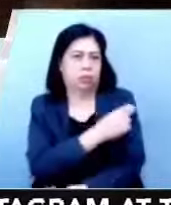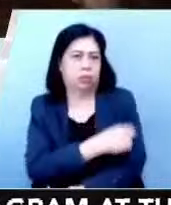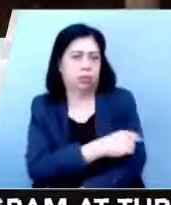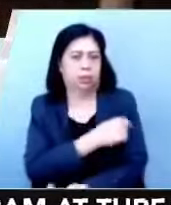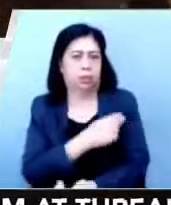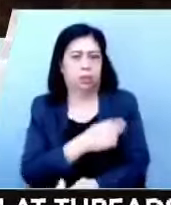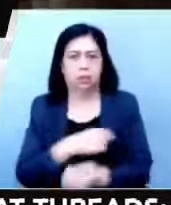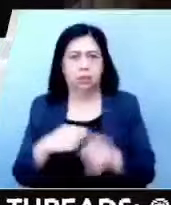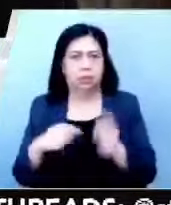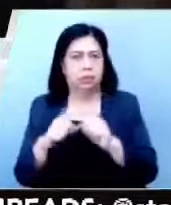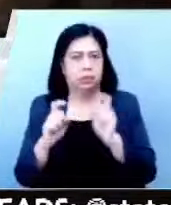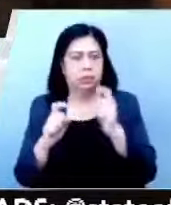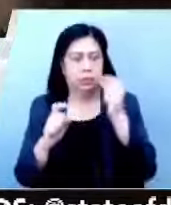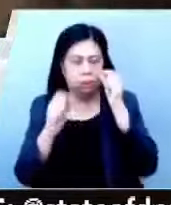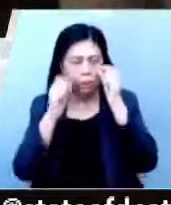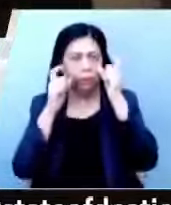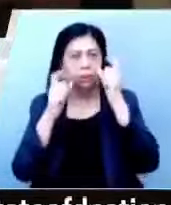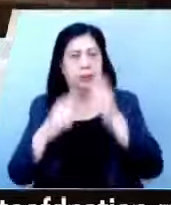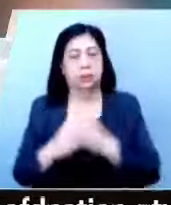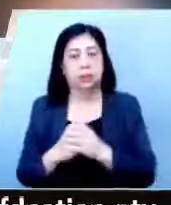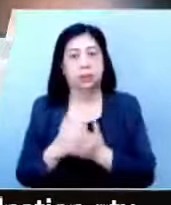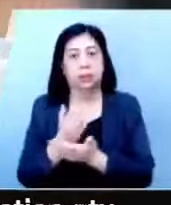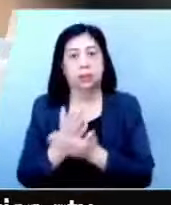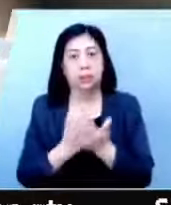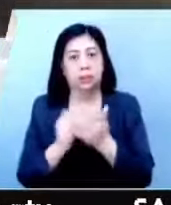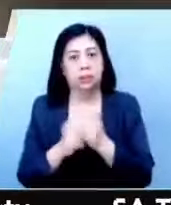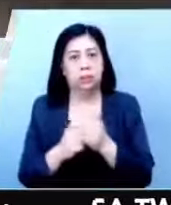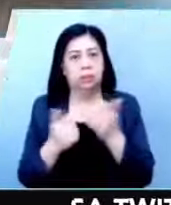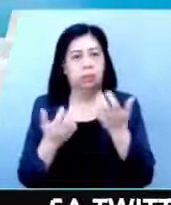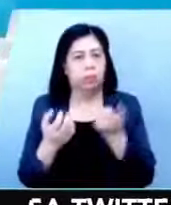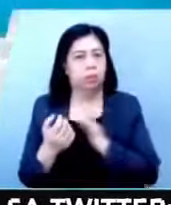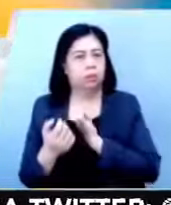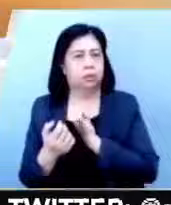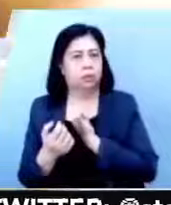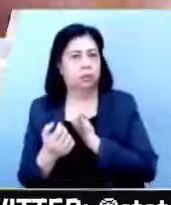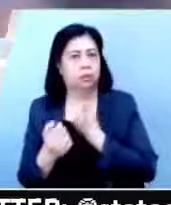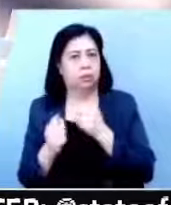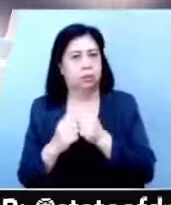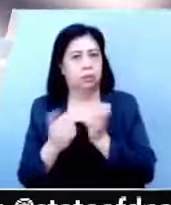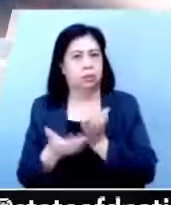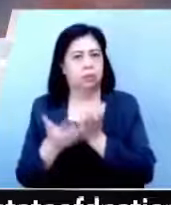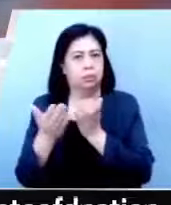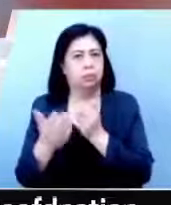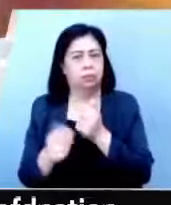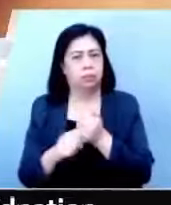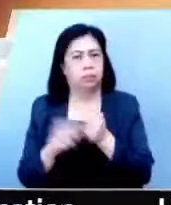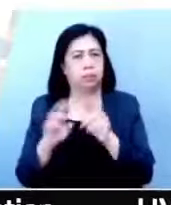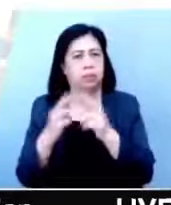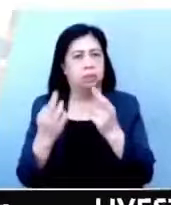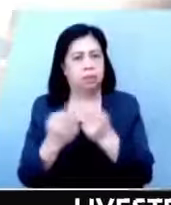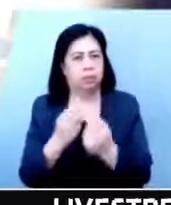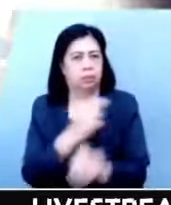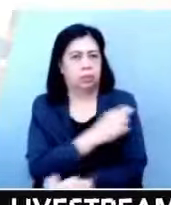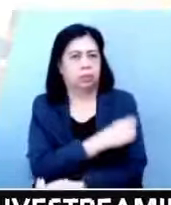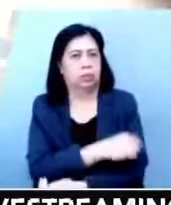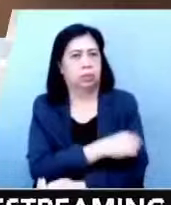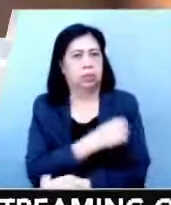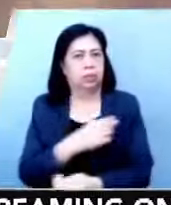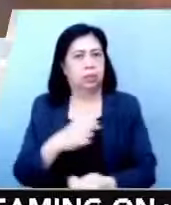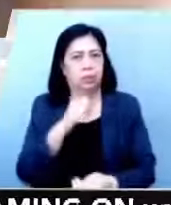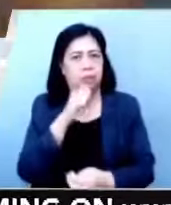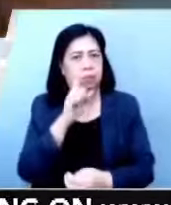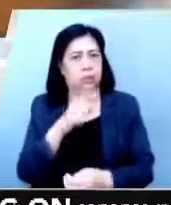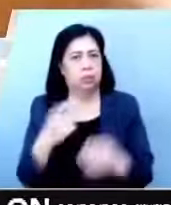agad magising. May ilang nagpumilit na sila na mismo ang magdadala sa kanilang kamag-anak sa ospital at hindi nahihintayin